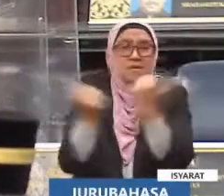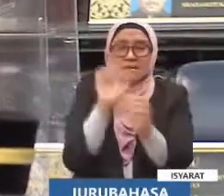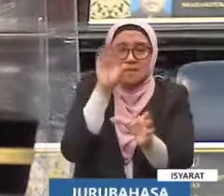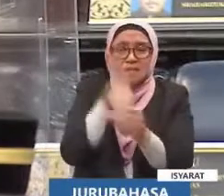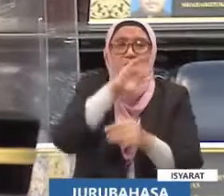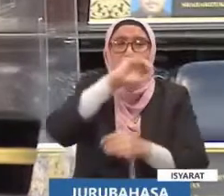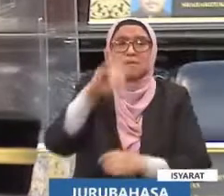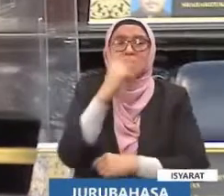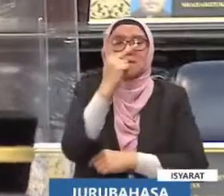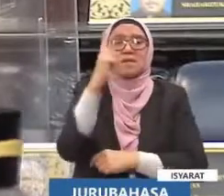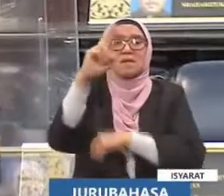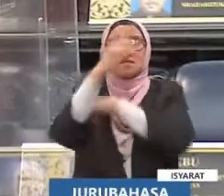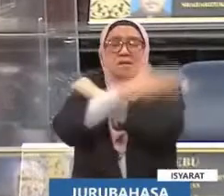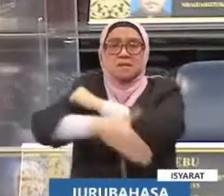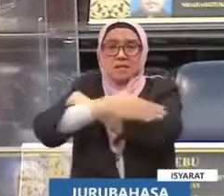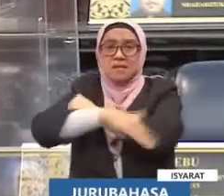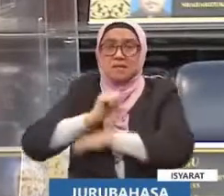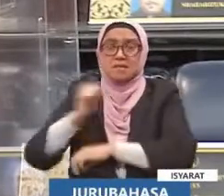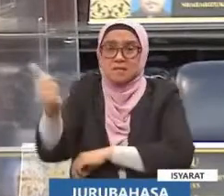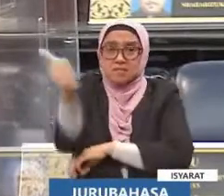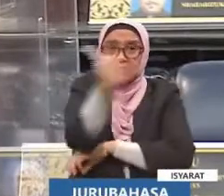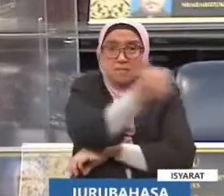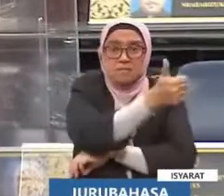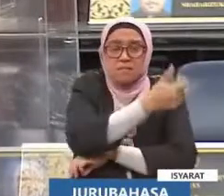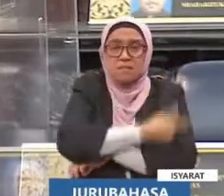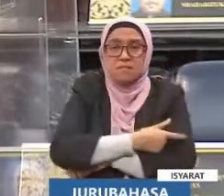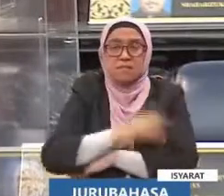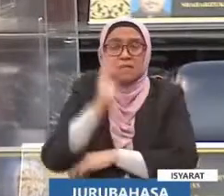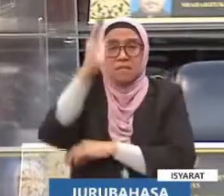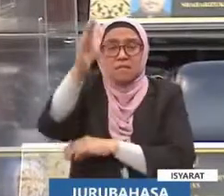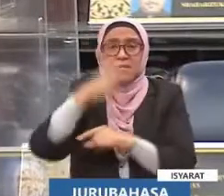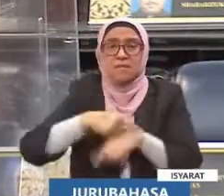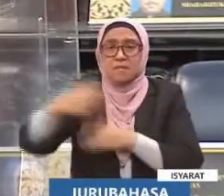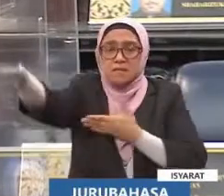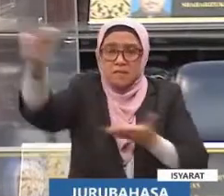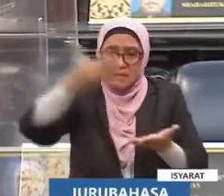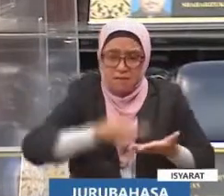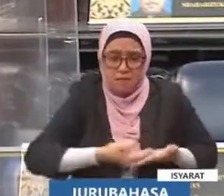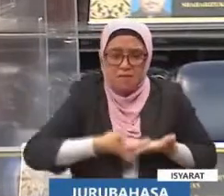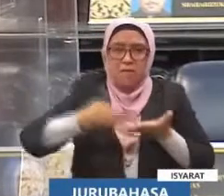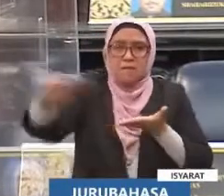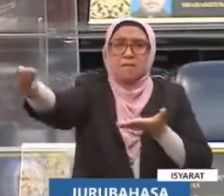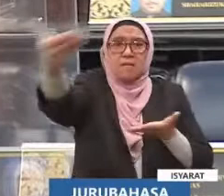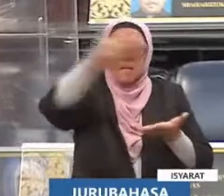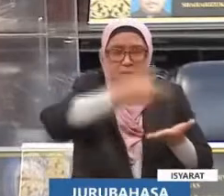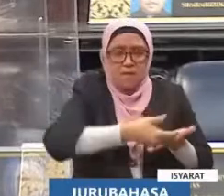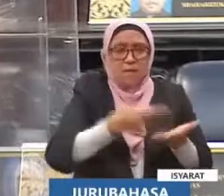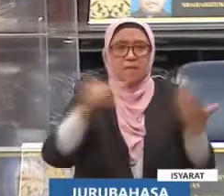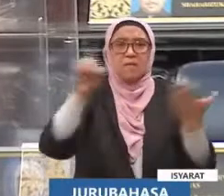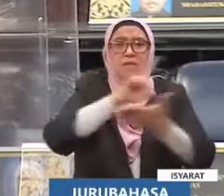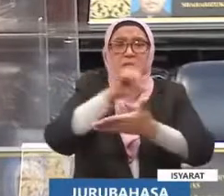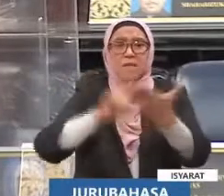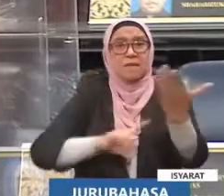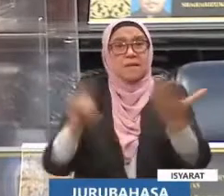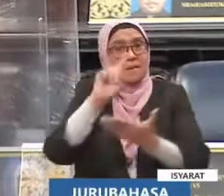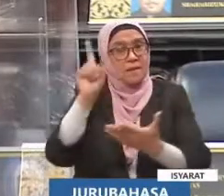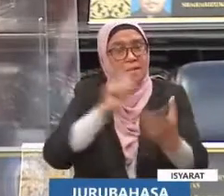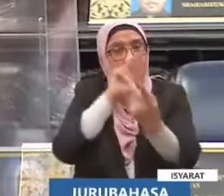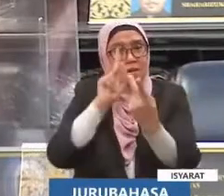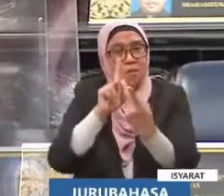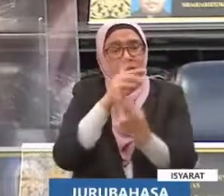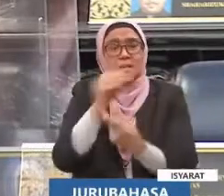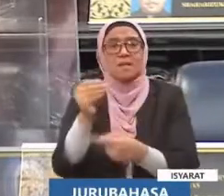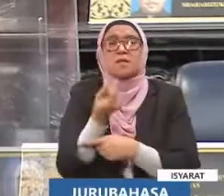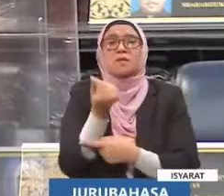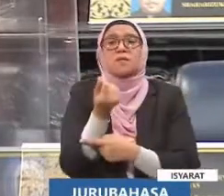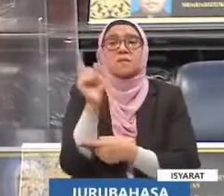Kita akan Nah berbisa dengan mereka dan mereka akan mengemukakan kepada ke PM desain yang manakah yang sesuai dan